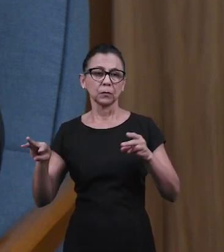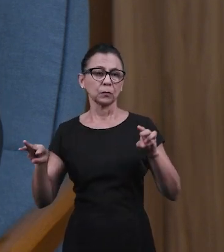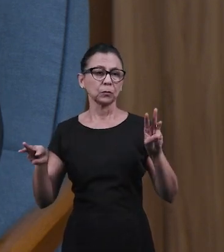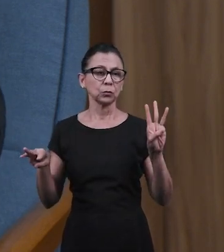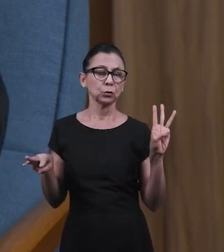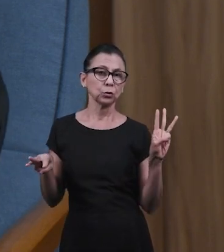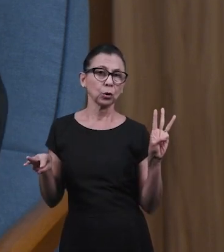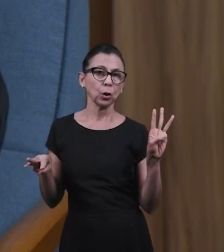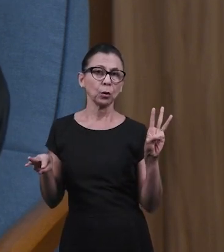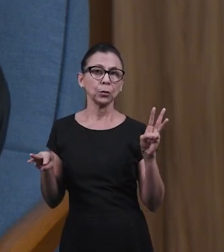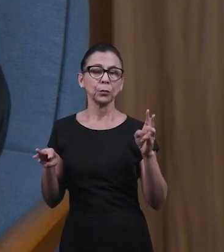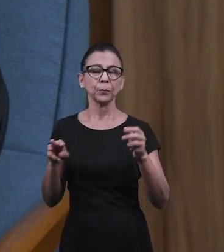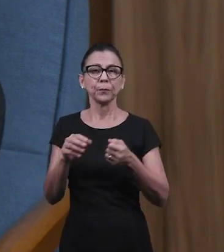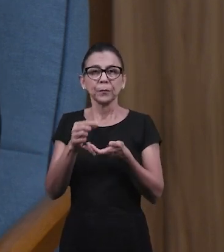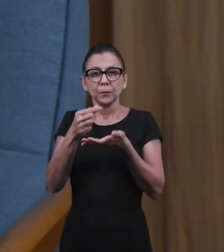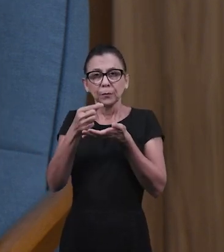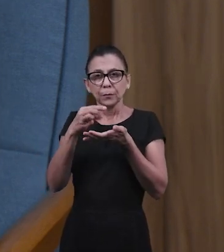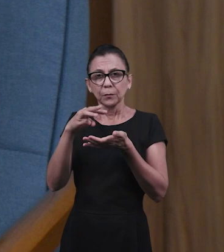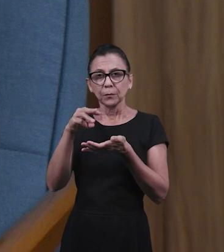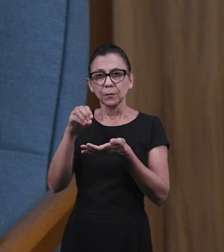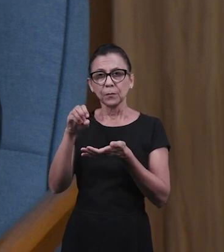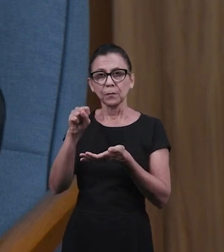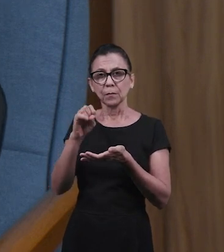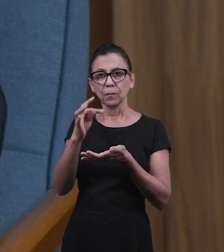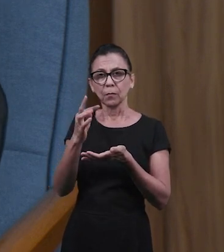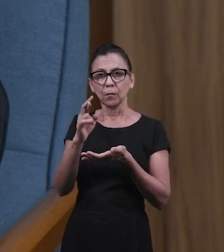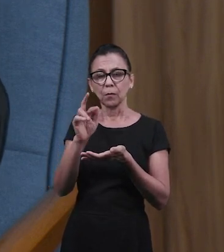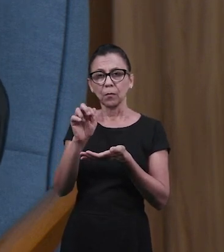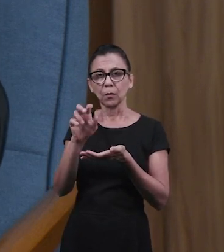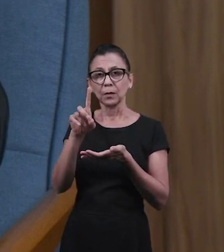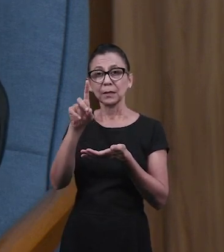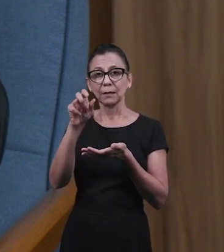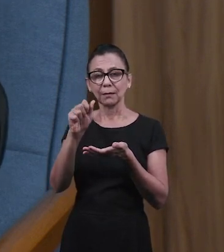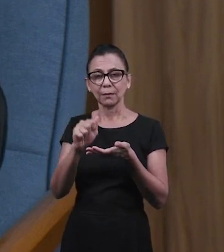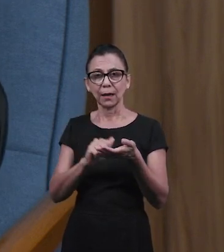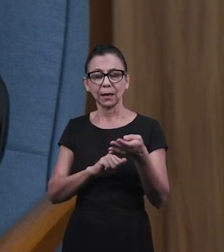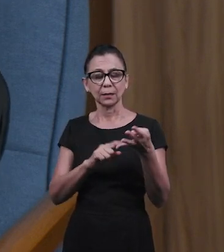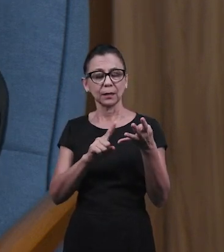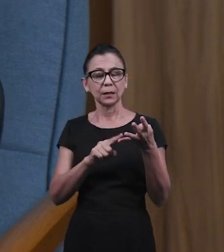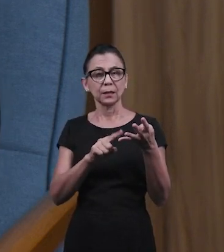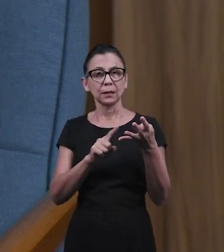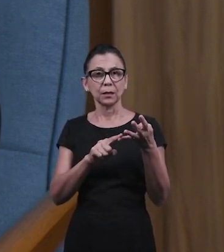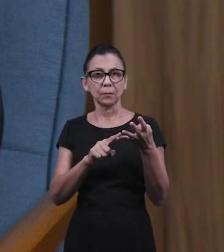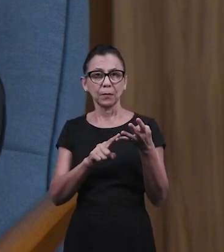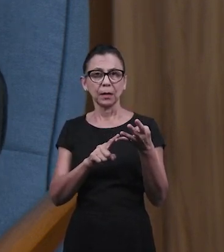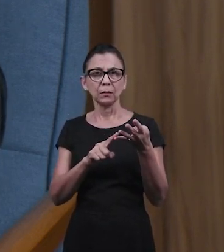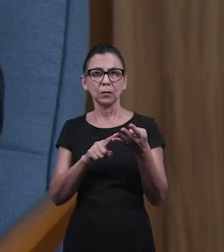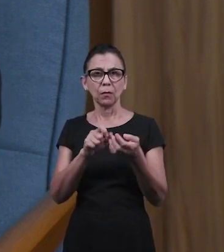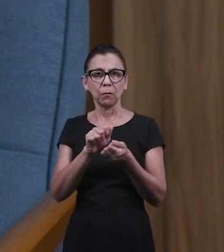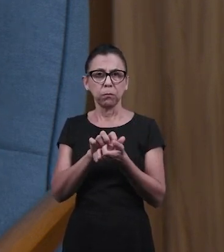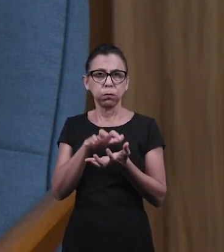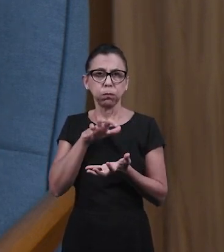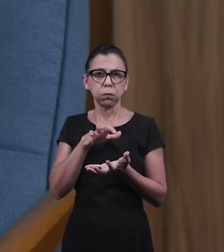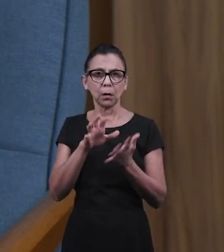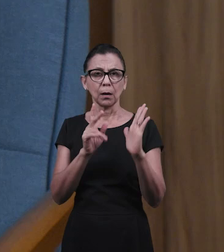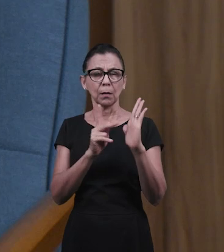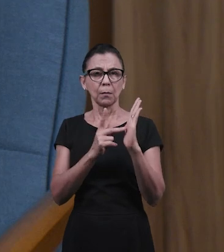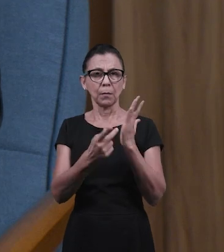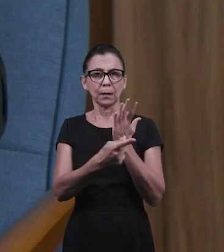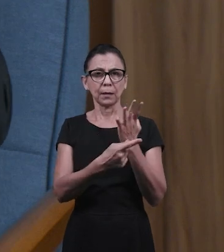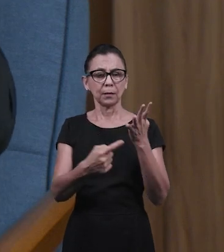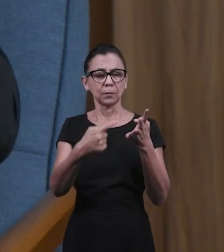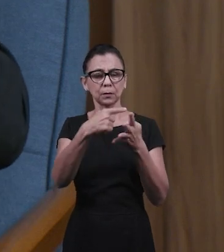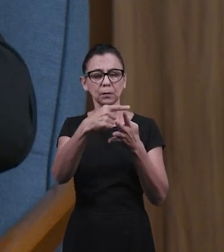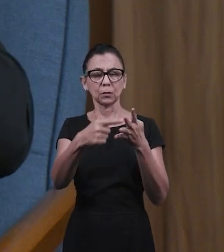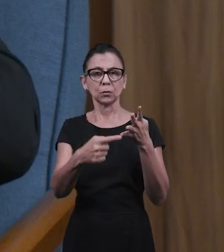et de l'ivraie, la parabole du grain du sénévé et les paraboles du ferment. Ce sont les